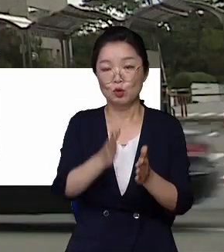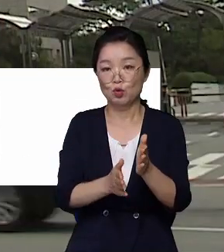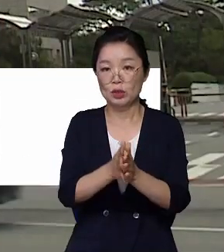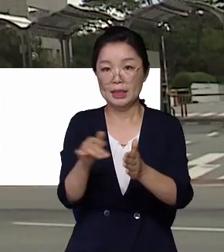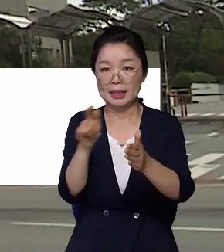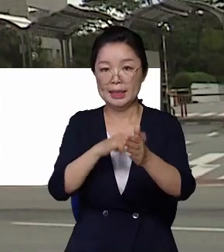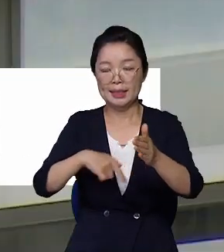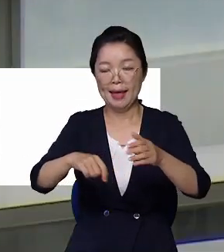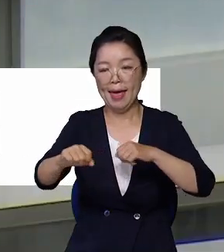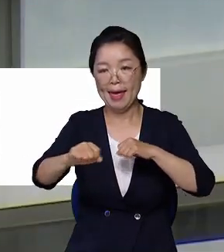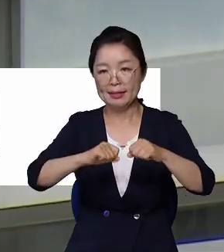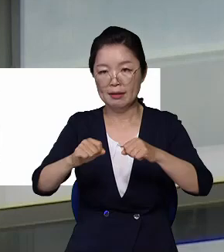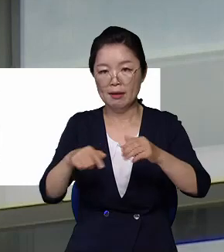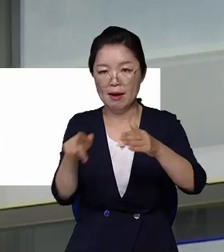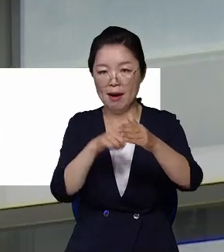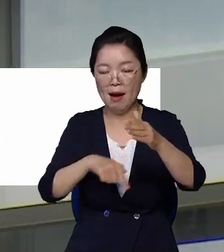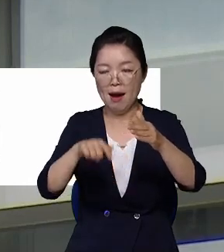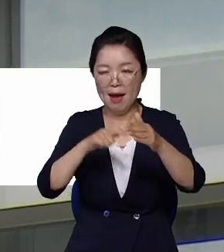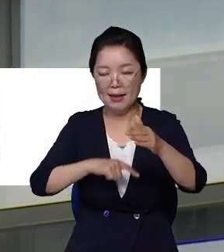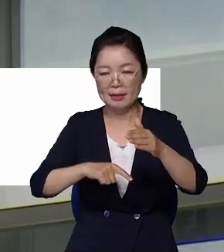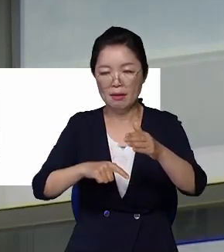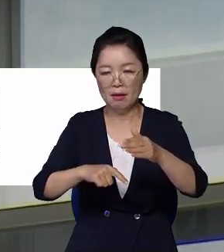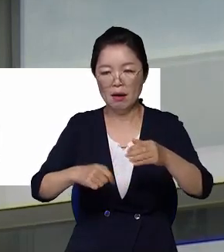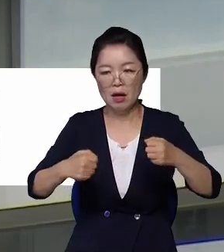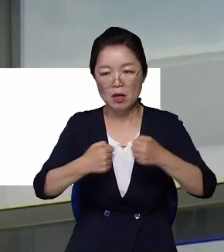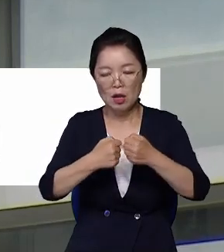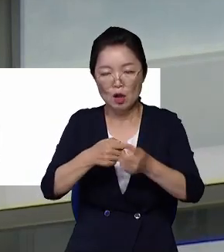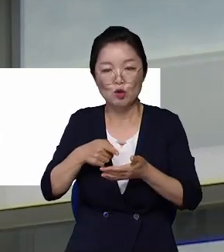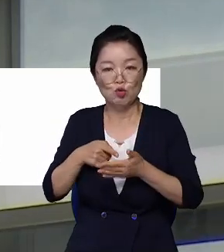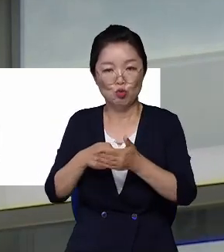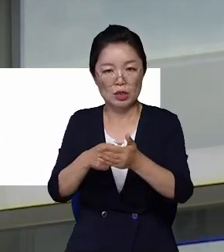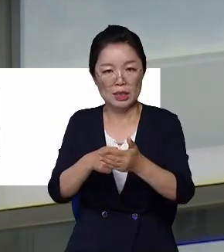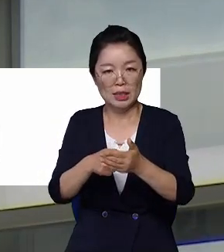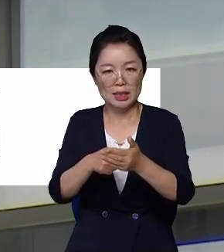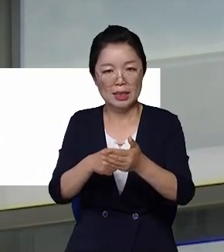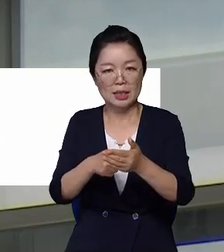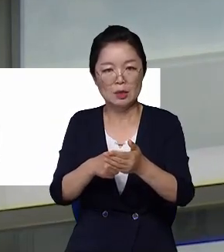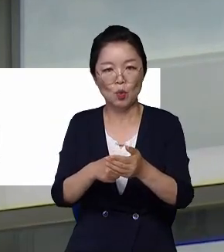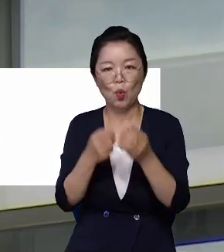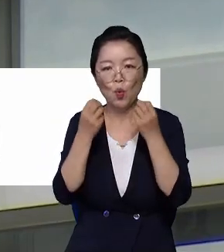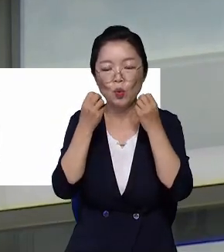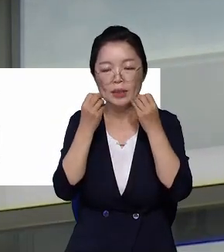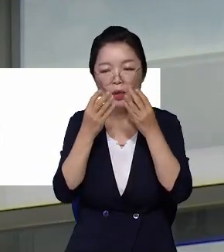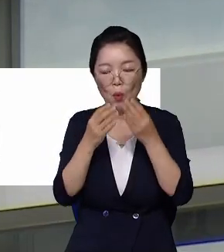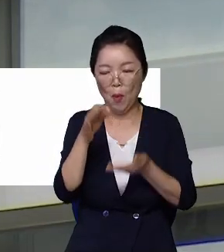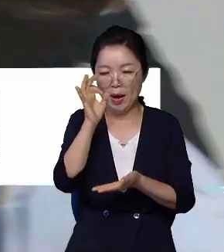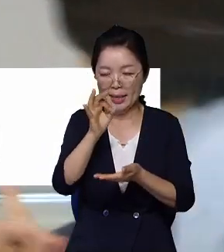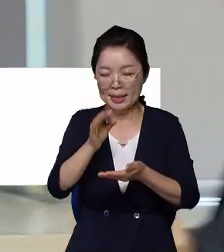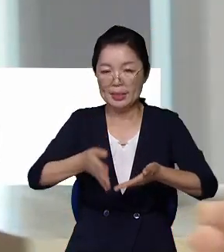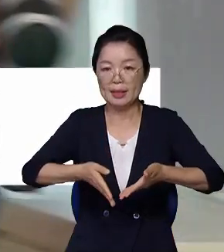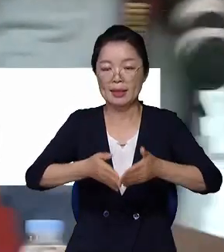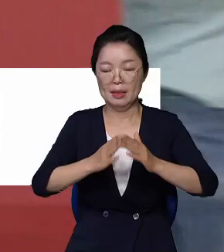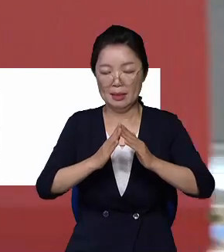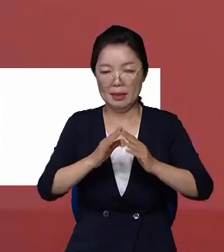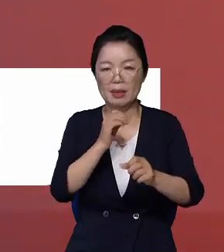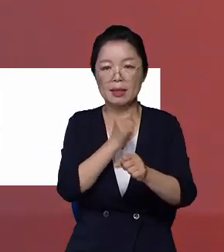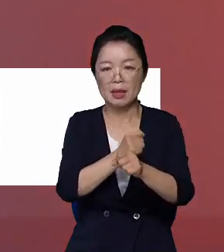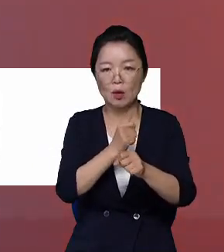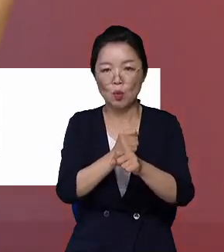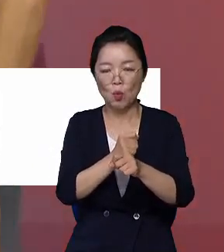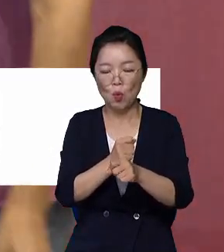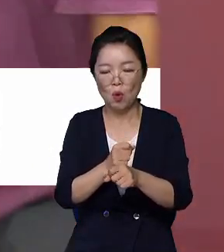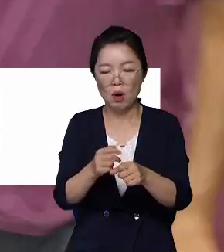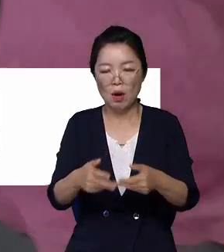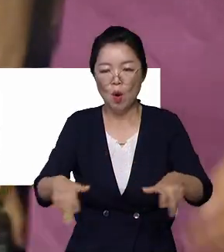광주광역시는 행정부시장직 속에 광주전략추진단에 내일기회도시팀과 3대 가치팀 등을 신설하고 민간공원